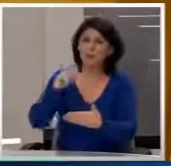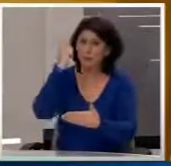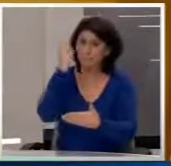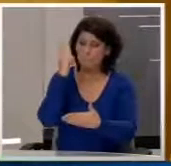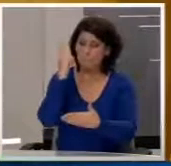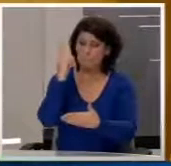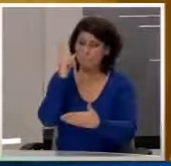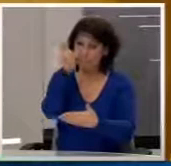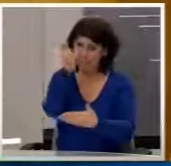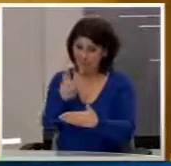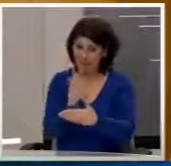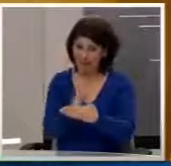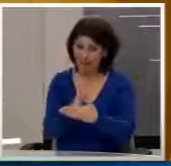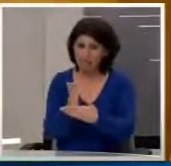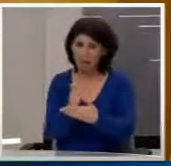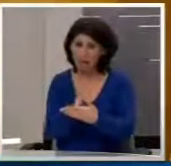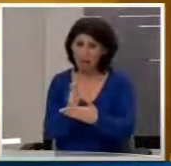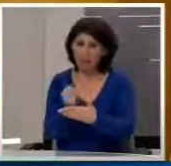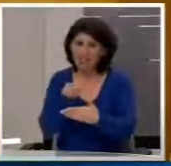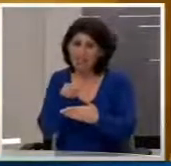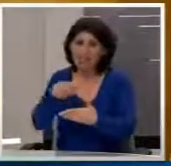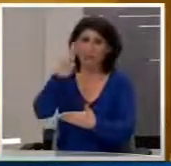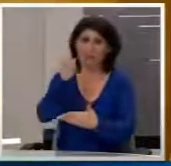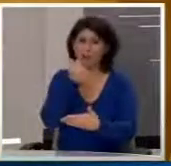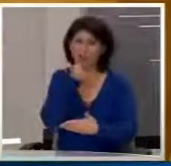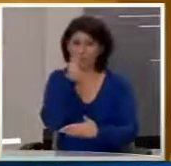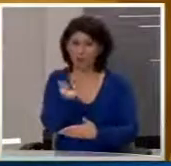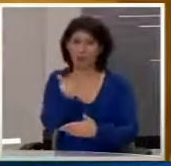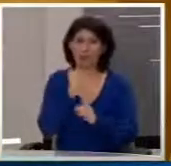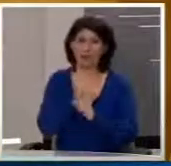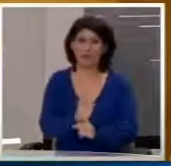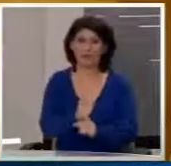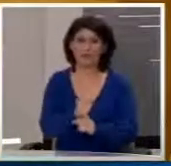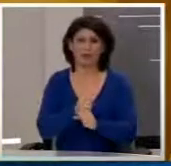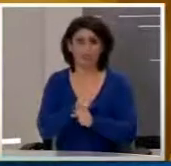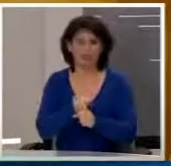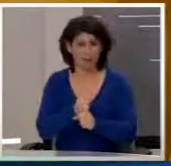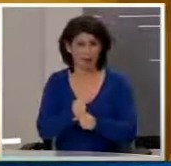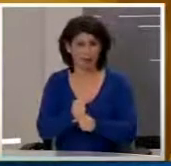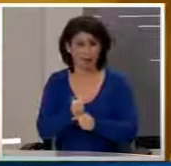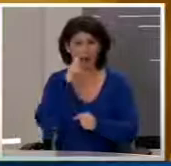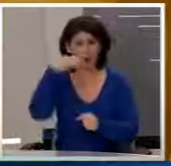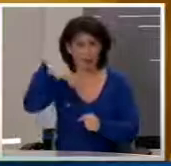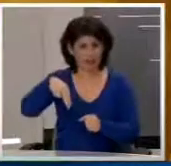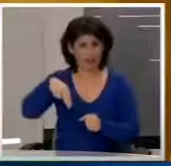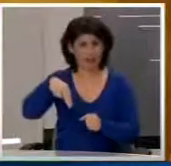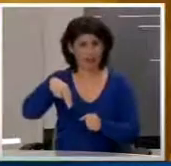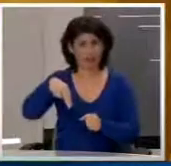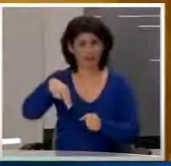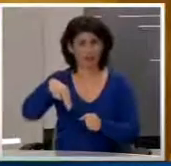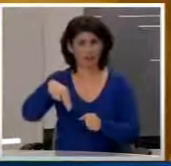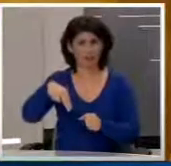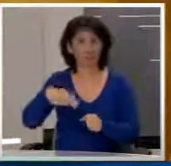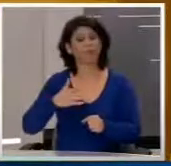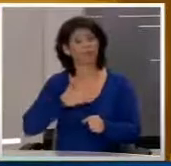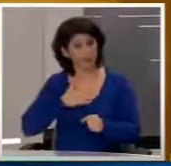μία ενδιάμεση αύξηση της δαπάνης, ειδικά των σκευασμάτων της Νοβάρτης, και μετά επί